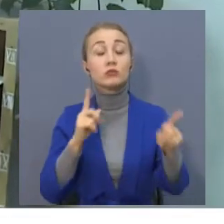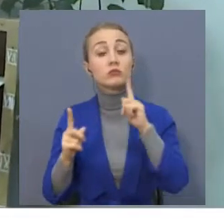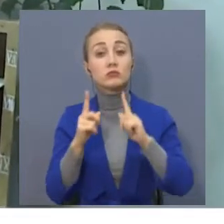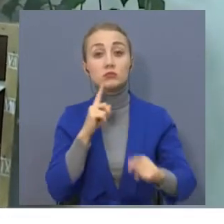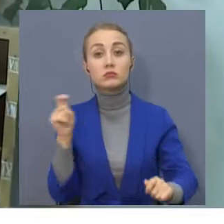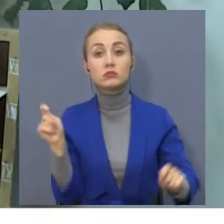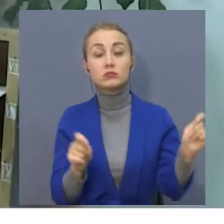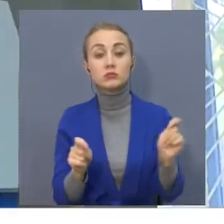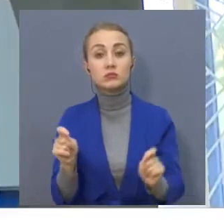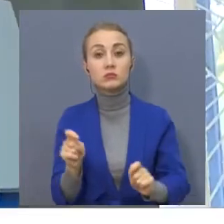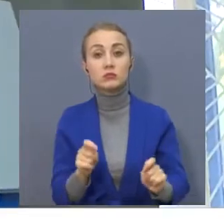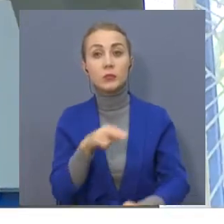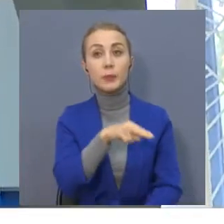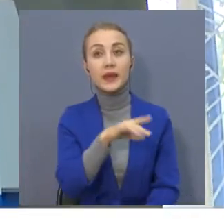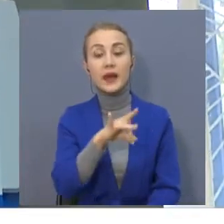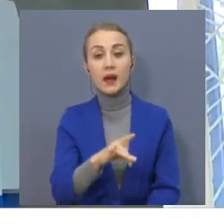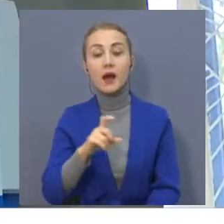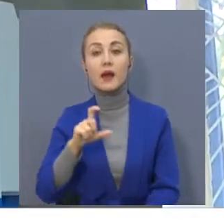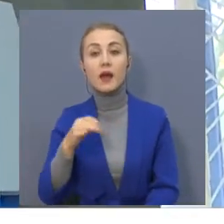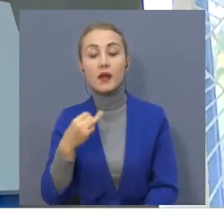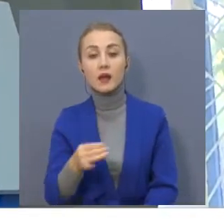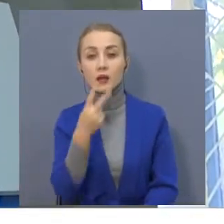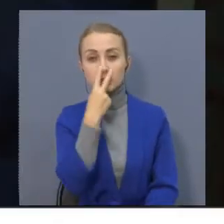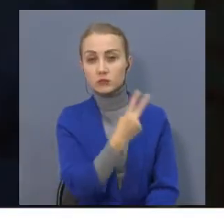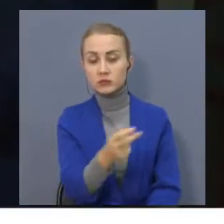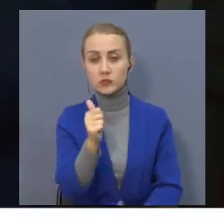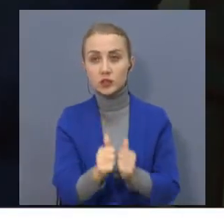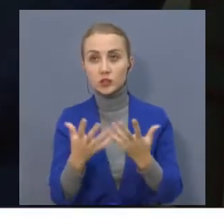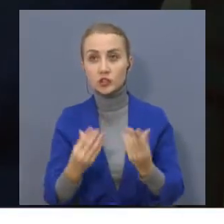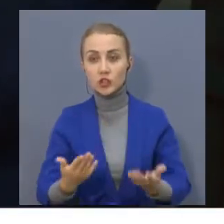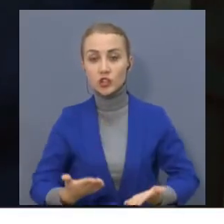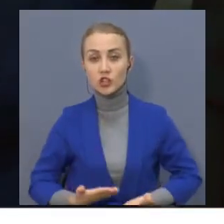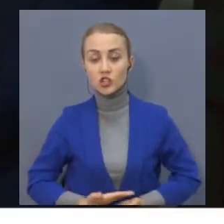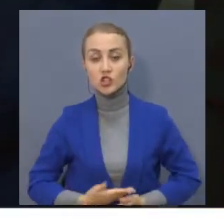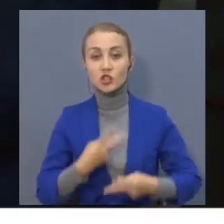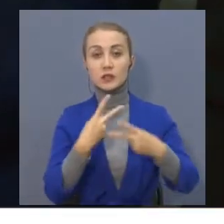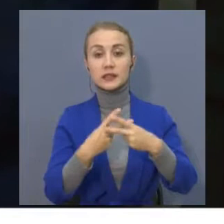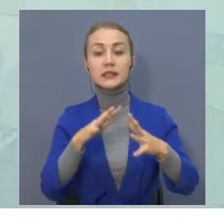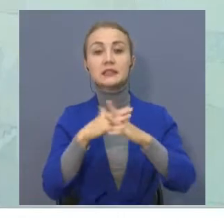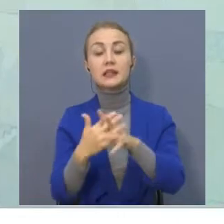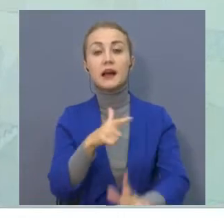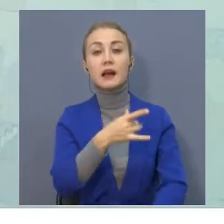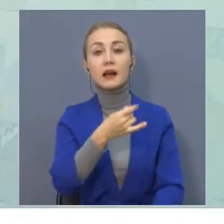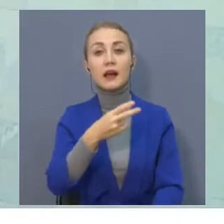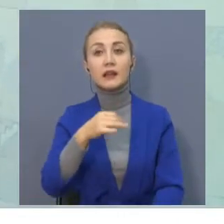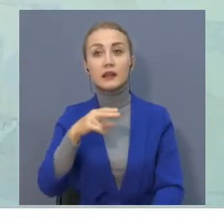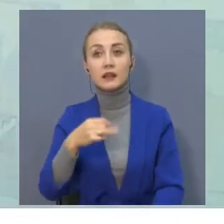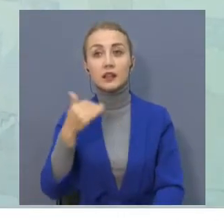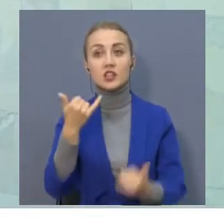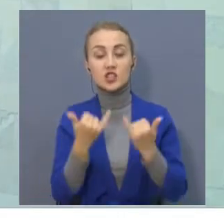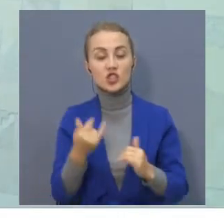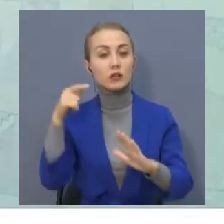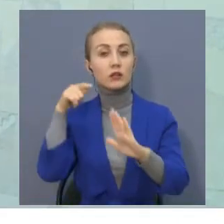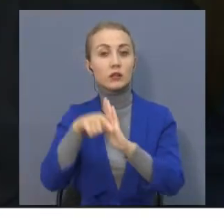түзету мекемесінің күнделікті тұрмысымен танысты. Мұнда 419 қылмыскер жазасын өтеуде. Арнайы топ сотталғандардың денсаулығы,